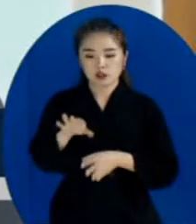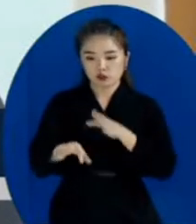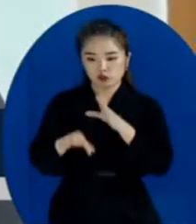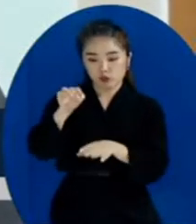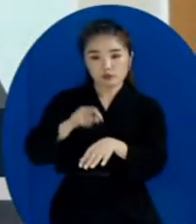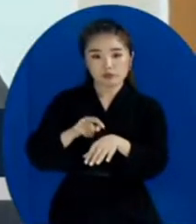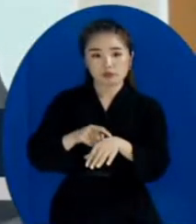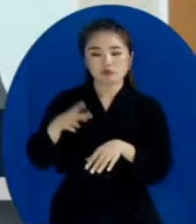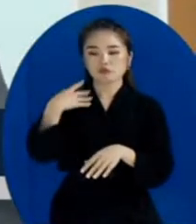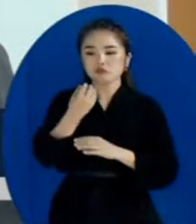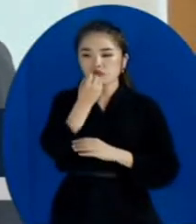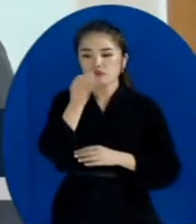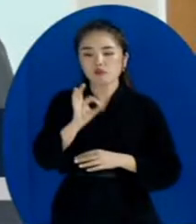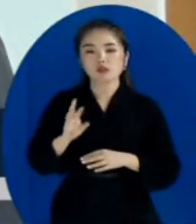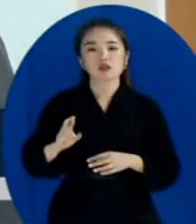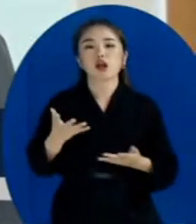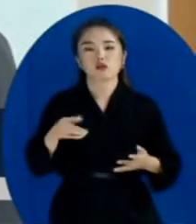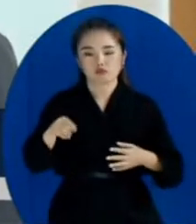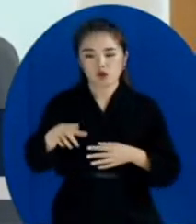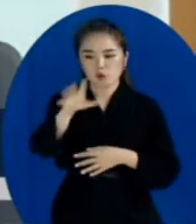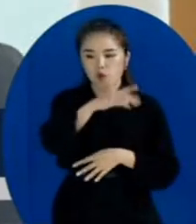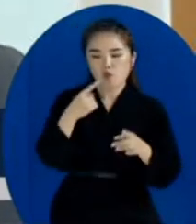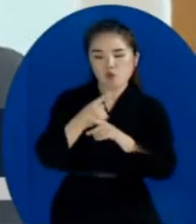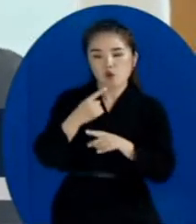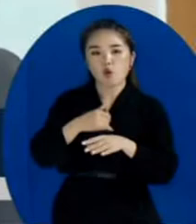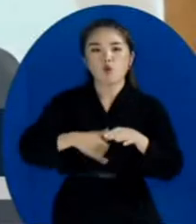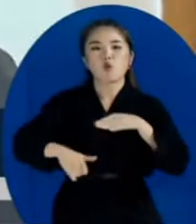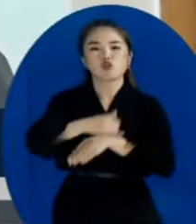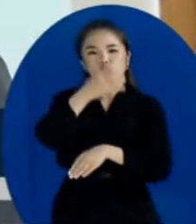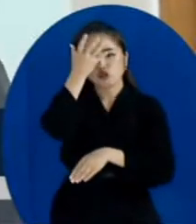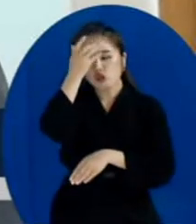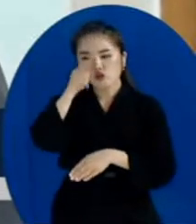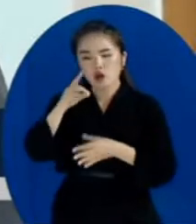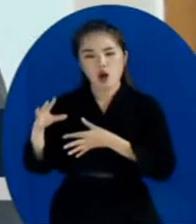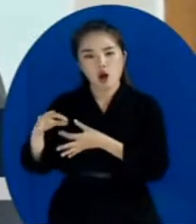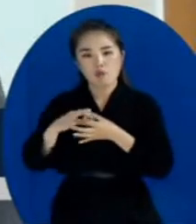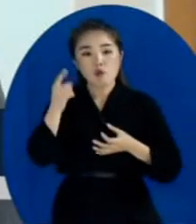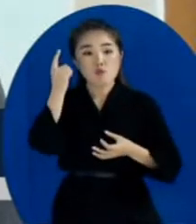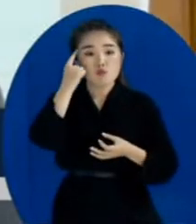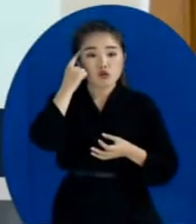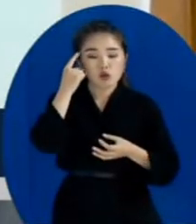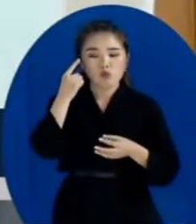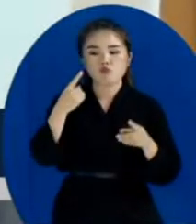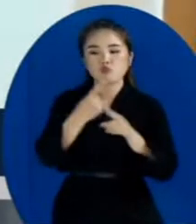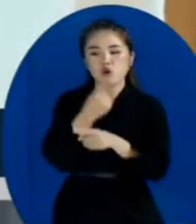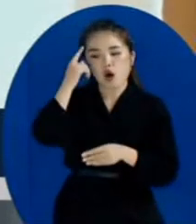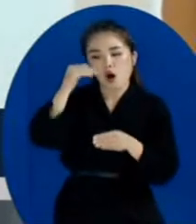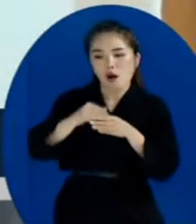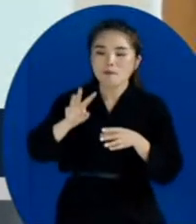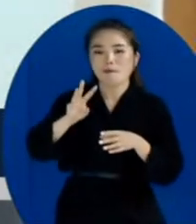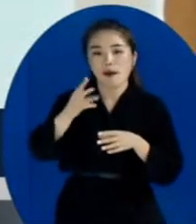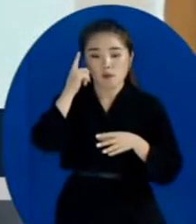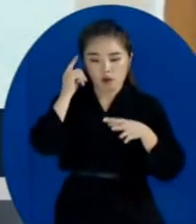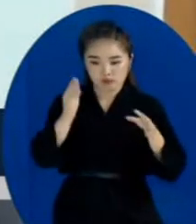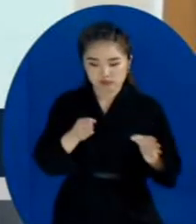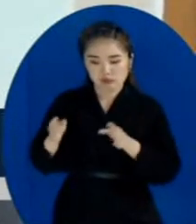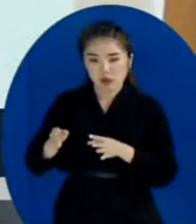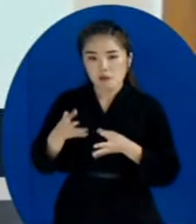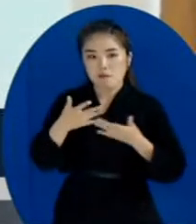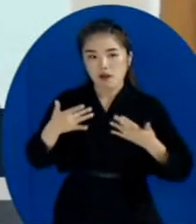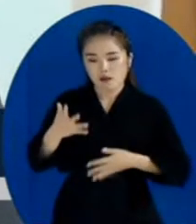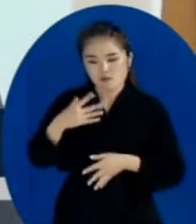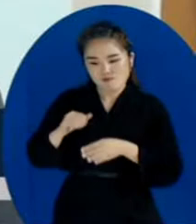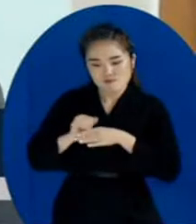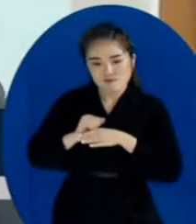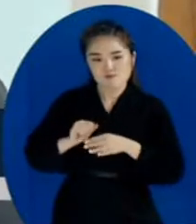За сонгуулийн үед би яа хандаагүй вэ гэхээр энэ нэг улс төрийн өнцгөөс юм шиг ойлгохдох болов гэж бодсон. Тэгэл тэр бүх материалуудыг цуглуулж